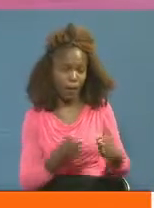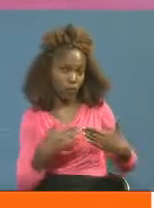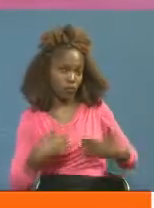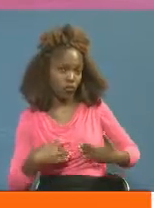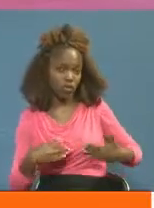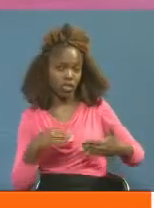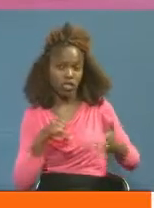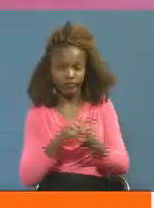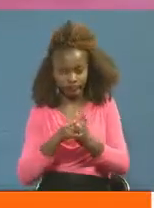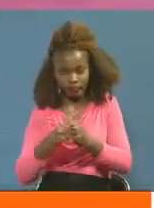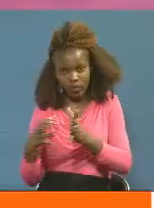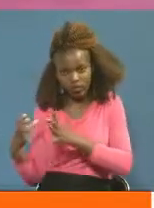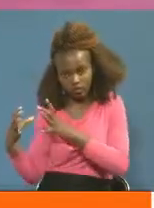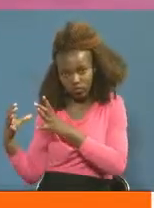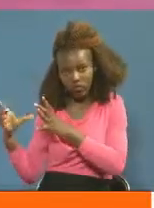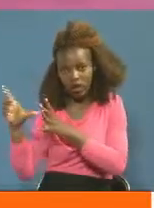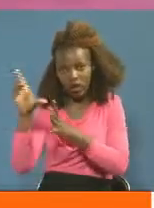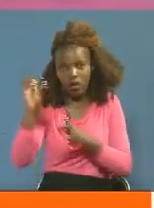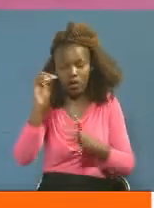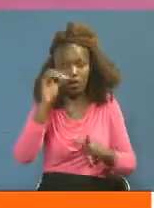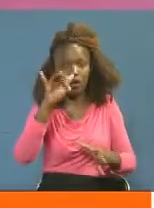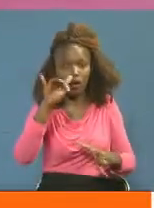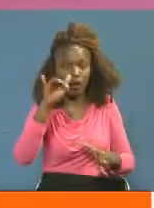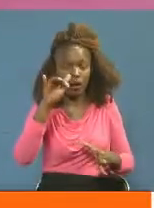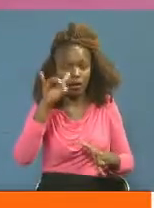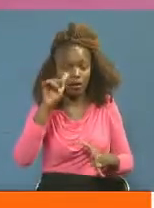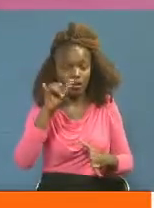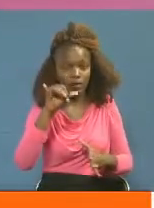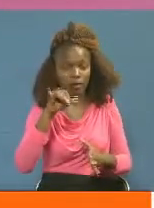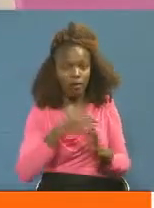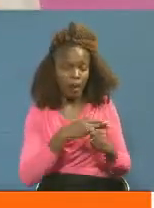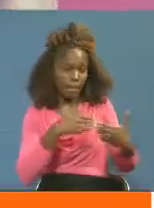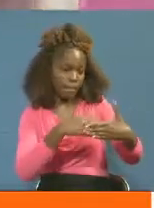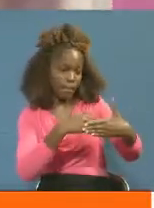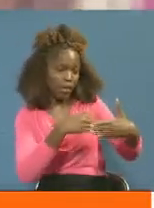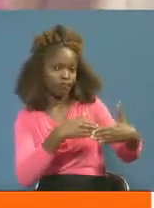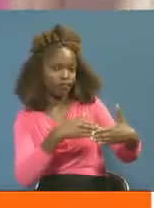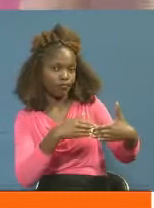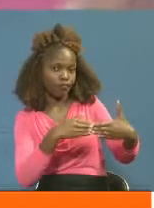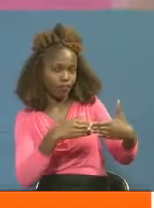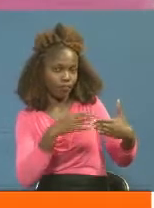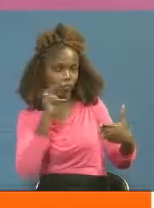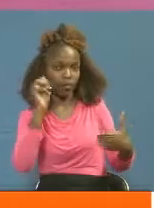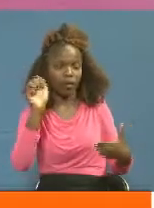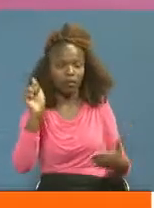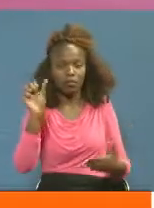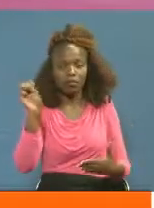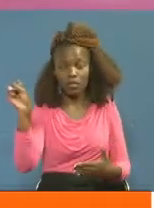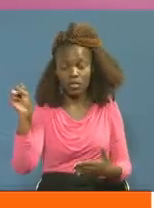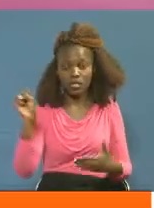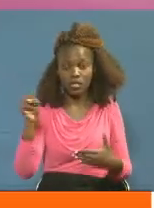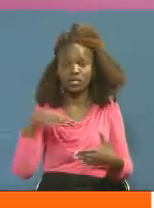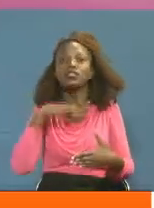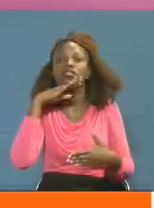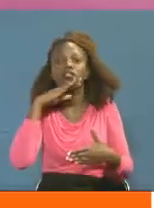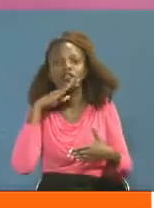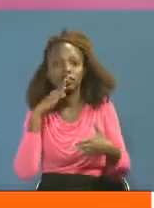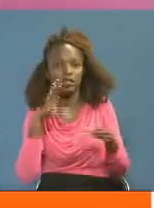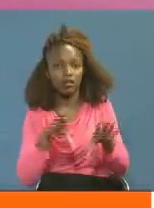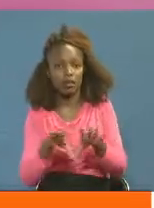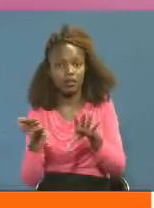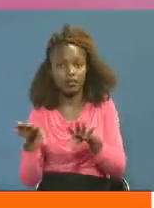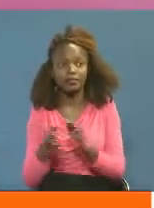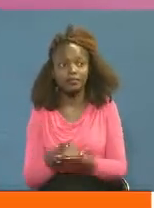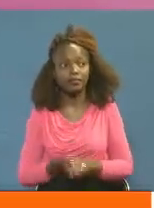Mwili huo ulibebwa kwa lori la kijeshi chini ya ulinzi mkali kabla ibada fupi ya wafu kufanyika.